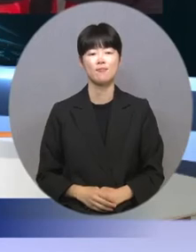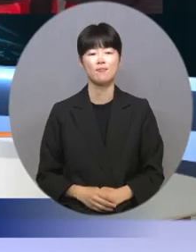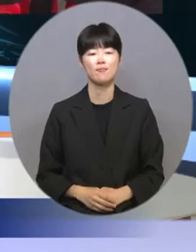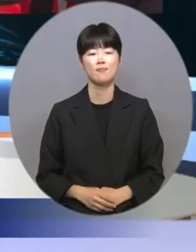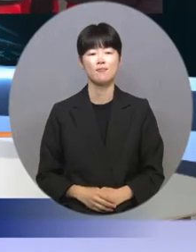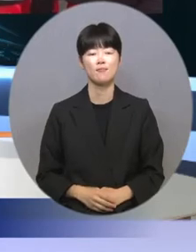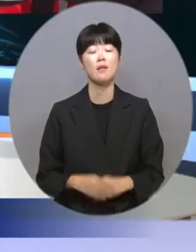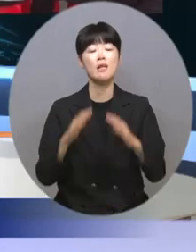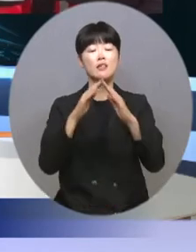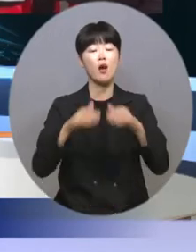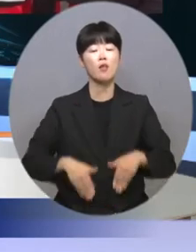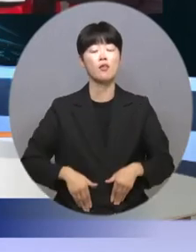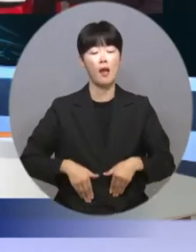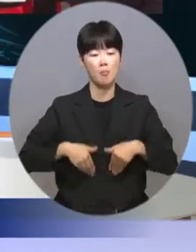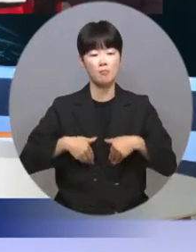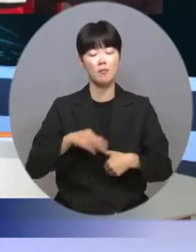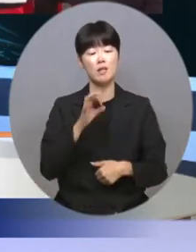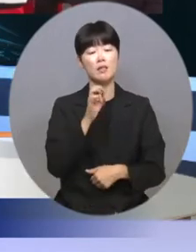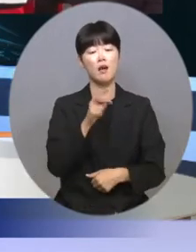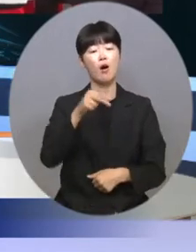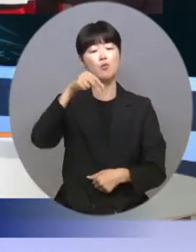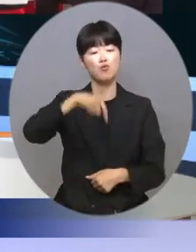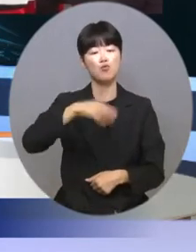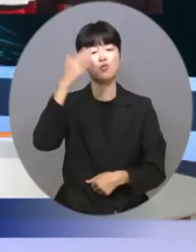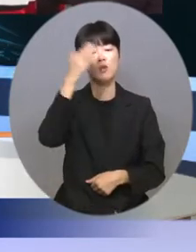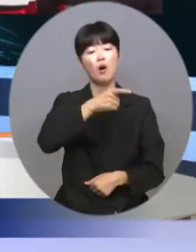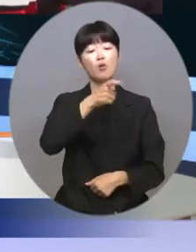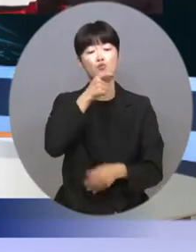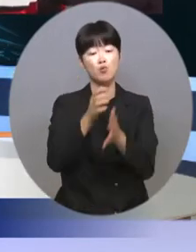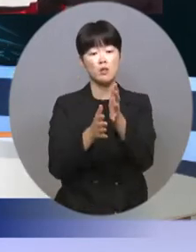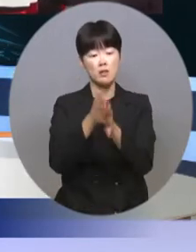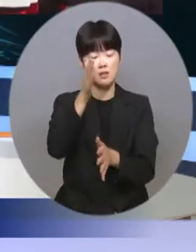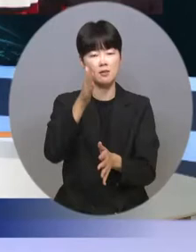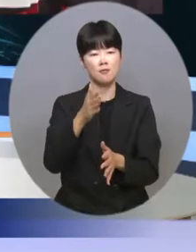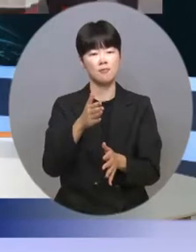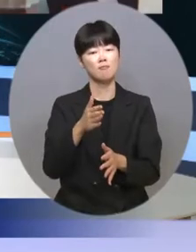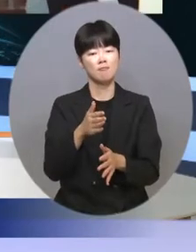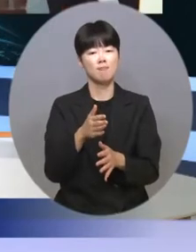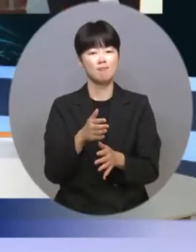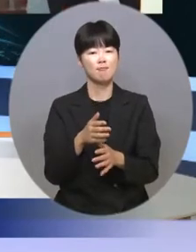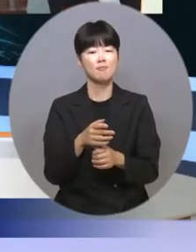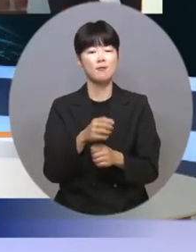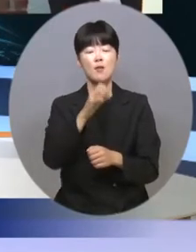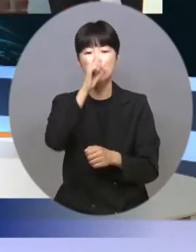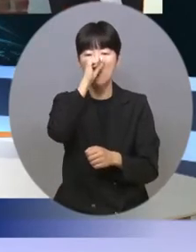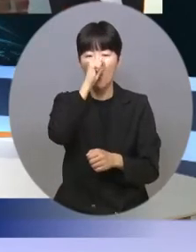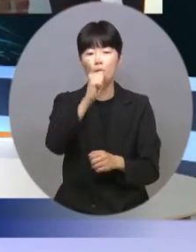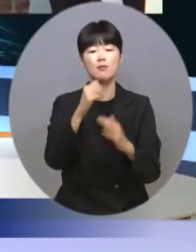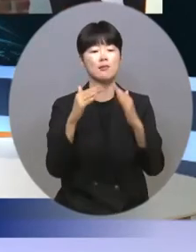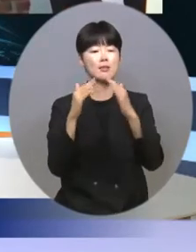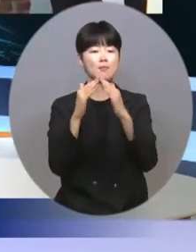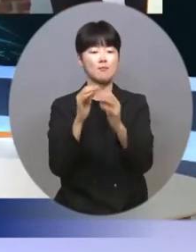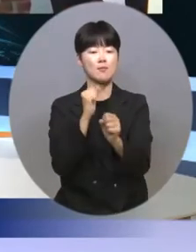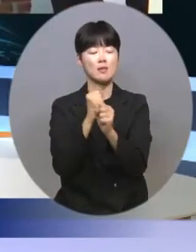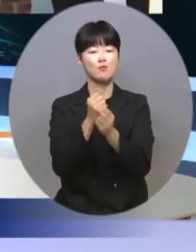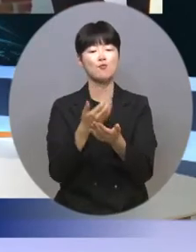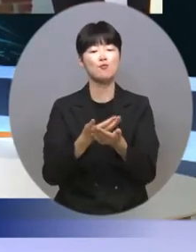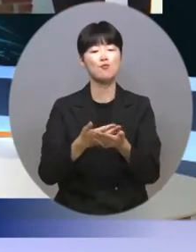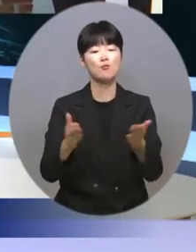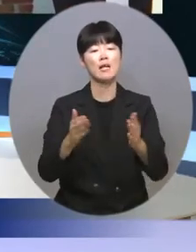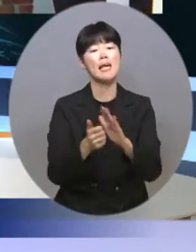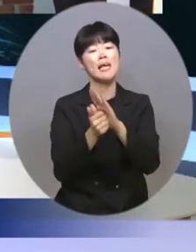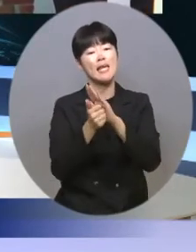전남 여수 씨는 열악한 주거환경에 거주하는 가구의 새 보금자리를 제공하는 희망 하우스 사업을 펼치고